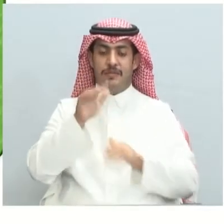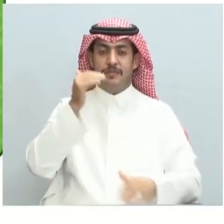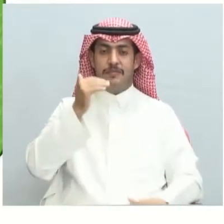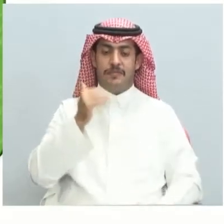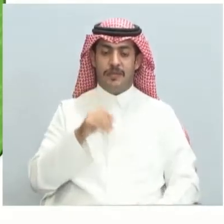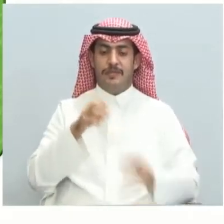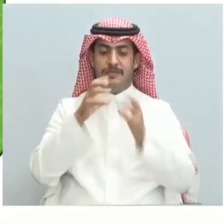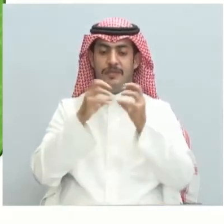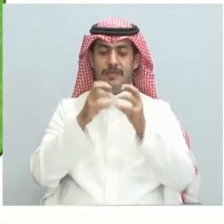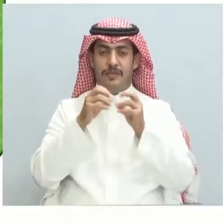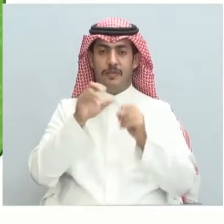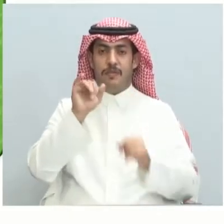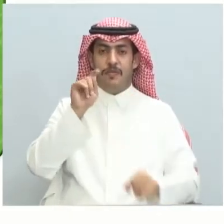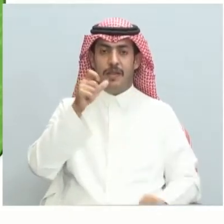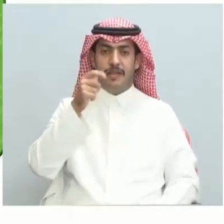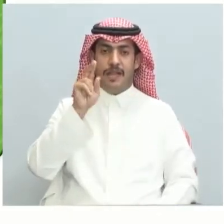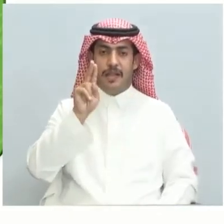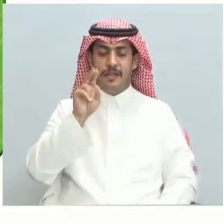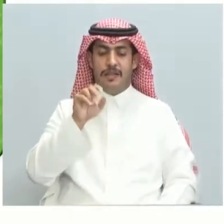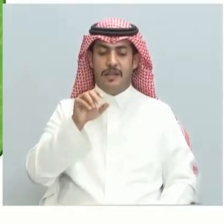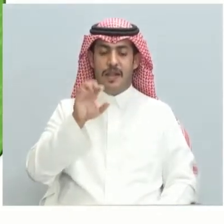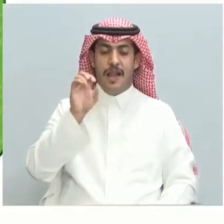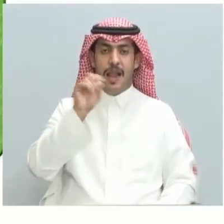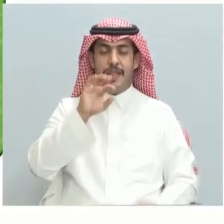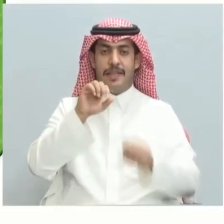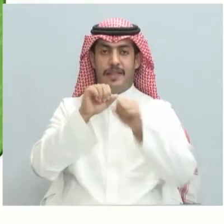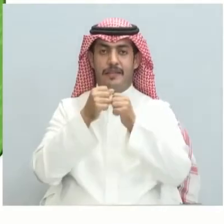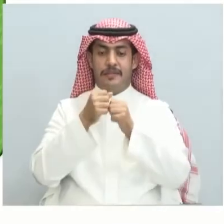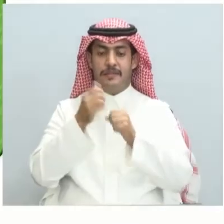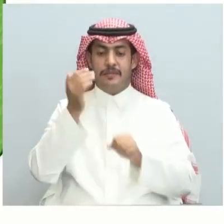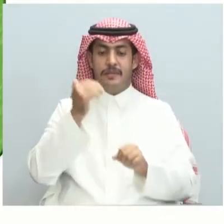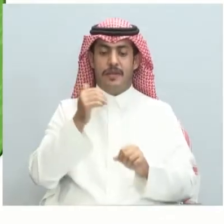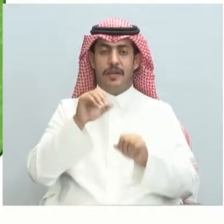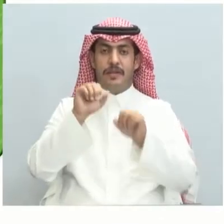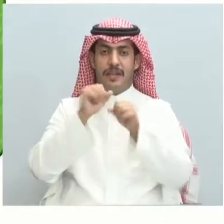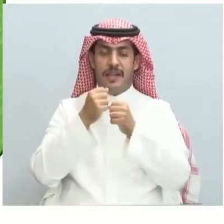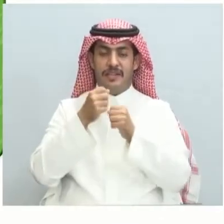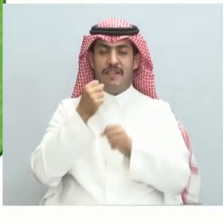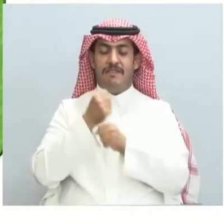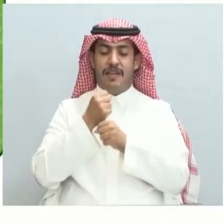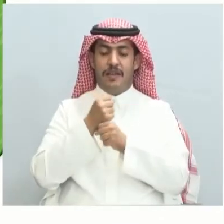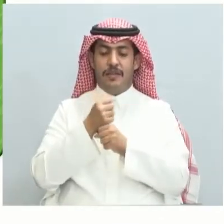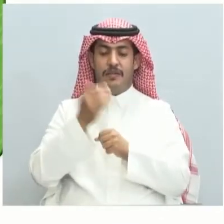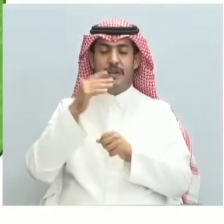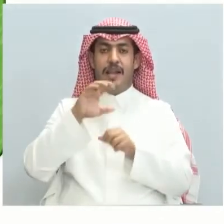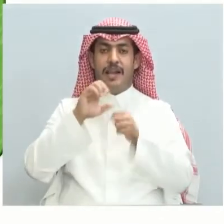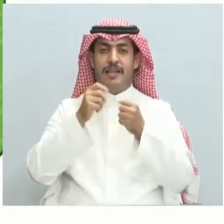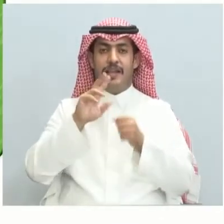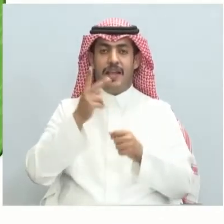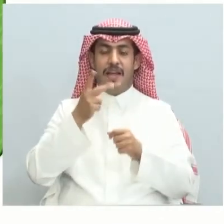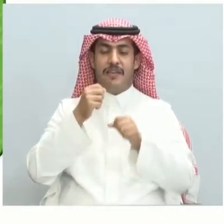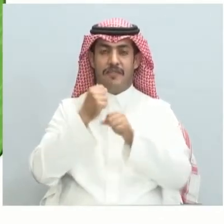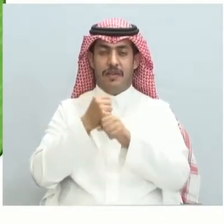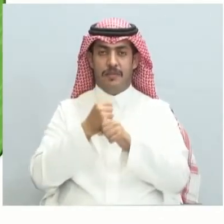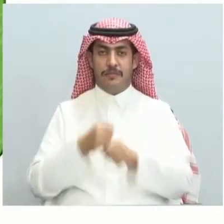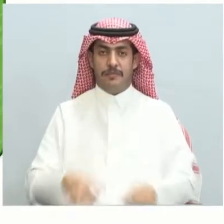مجموعه مفردات جديده هي العدد الكسري الكسر الفعلي الكسر غير